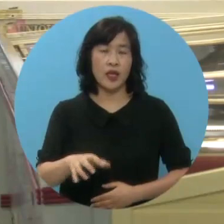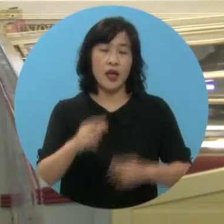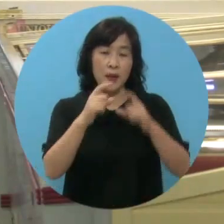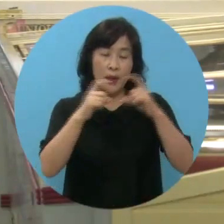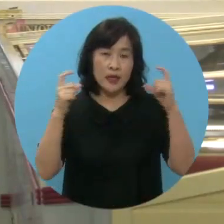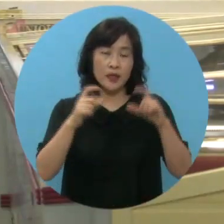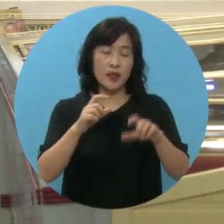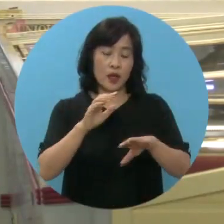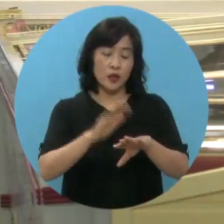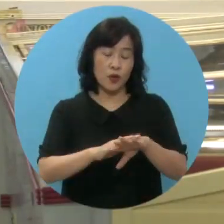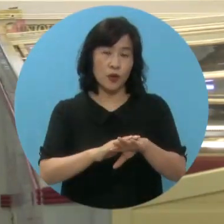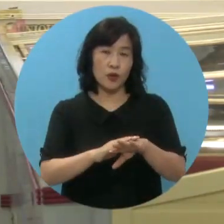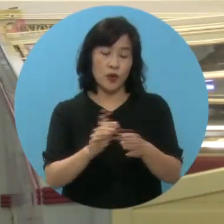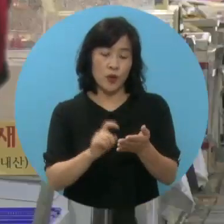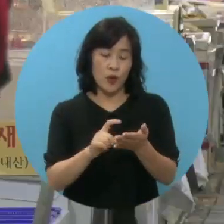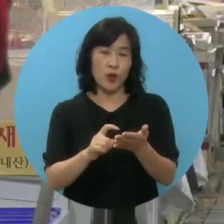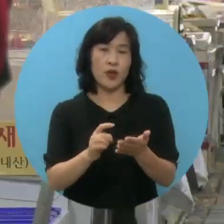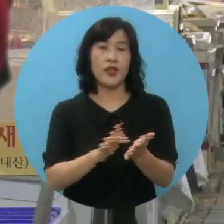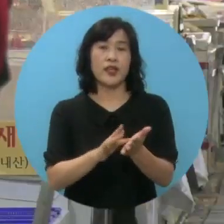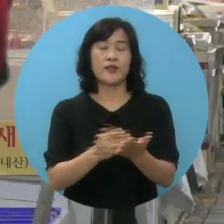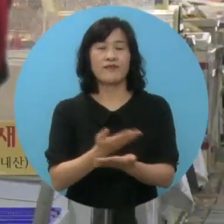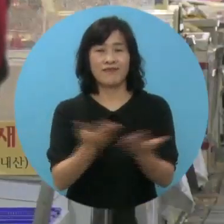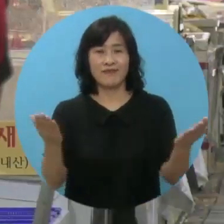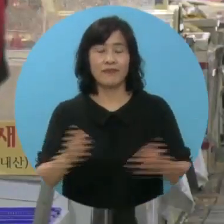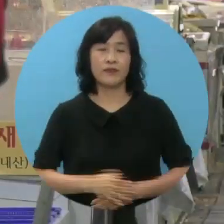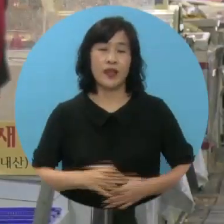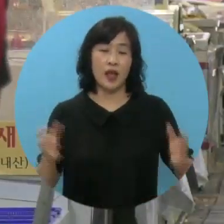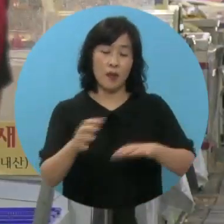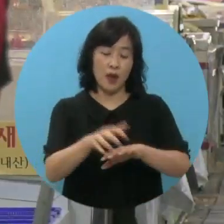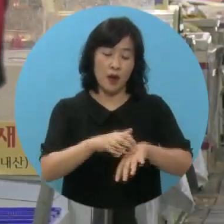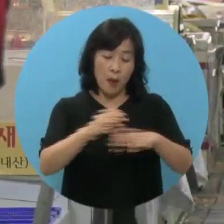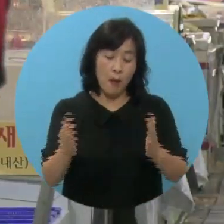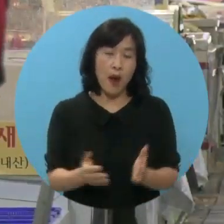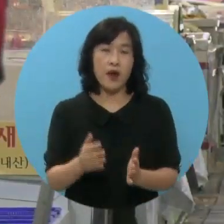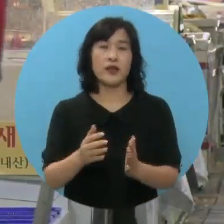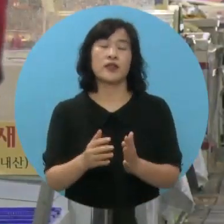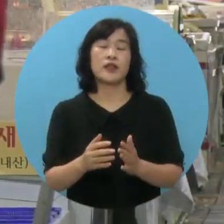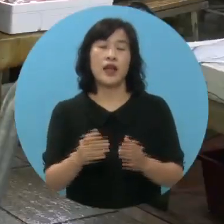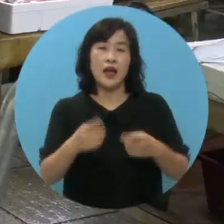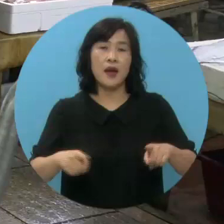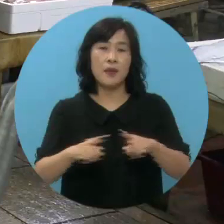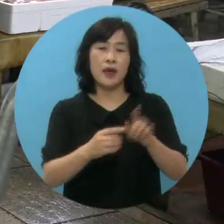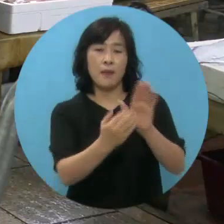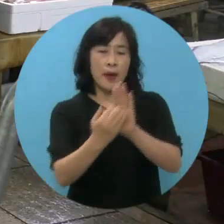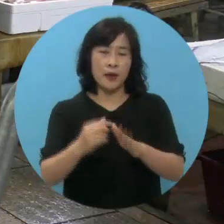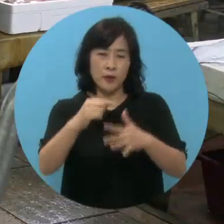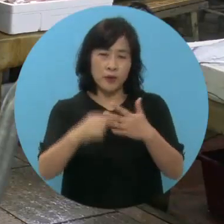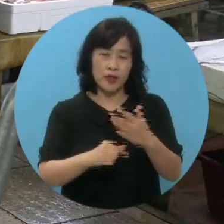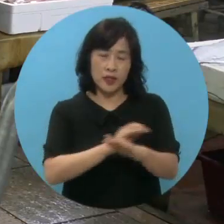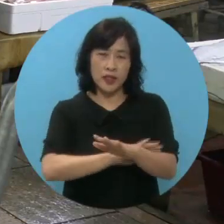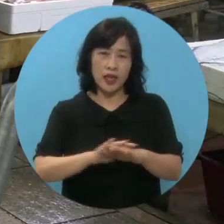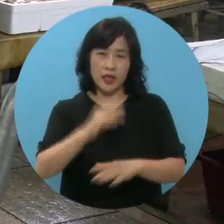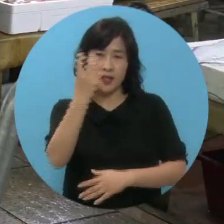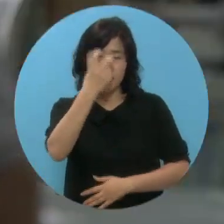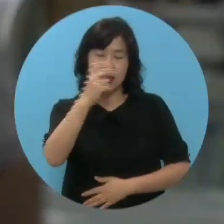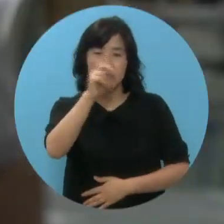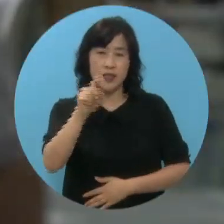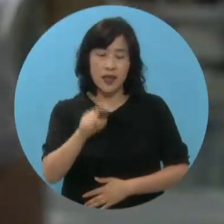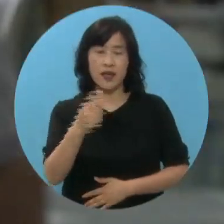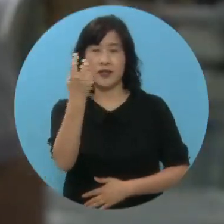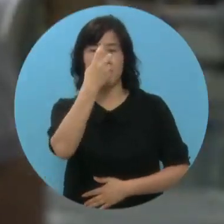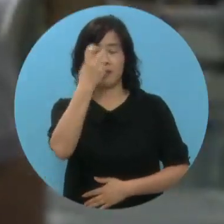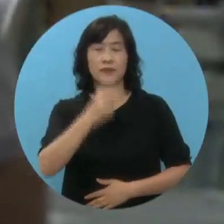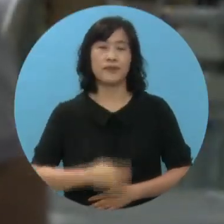전통시장에 마스크와 손 세정제를 지원하는 한편 합동 점검반을 편성해 방역 수칙을 잘 지키고 있는지